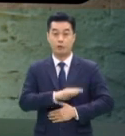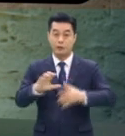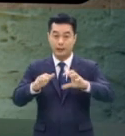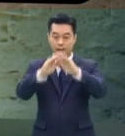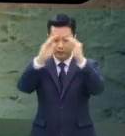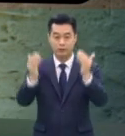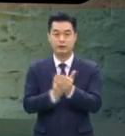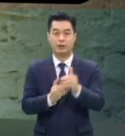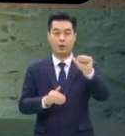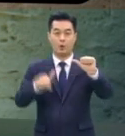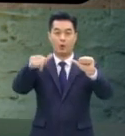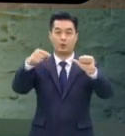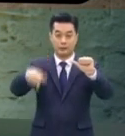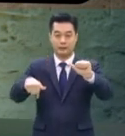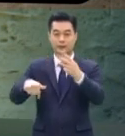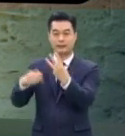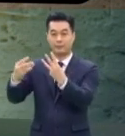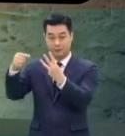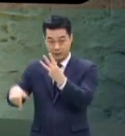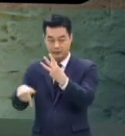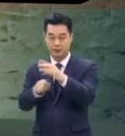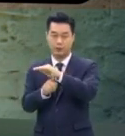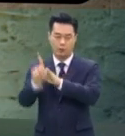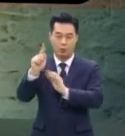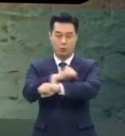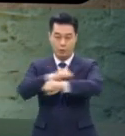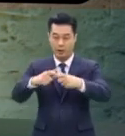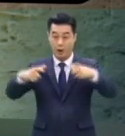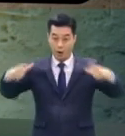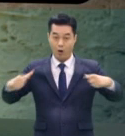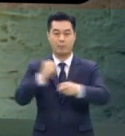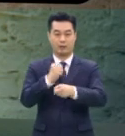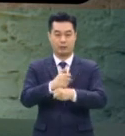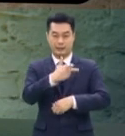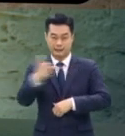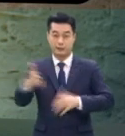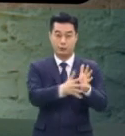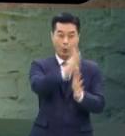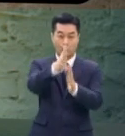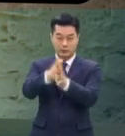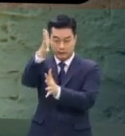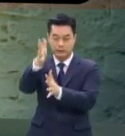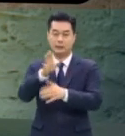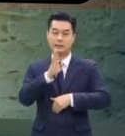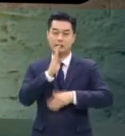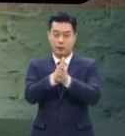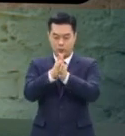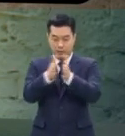전체를 5급 3 특 초 광역 다 듭 체제로 나누어 내가 세트를 실제 이쪽으로 출범